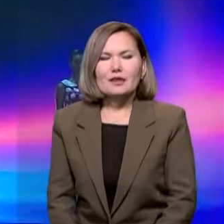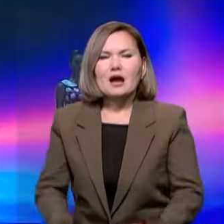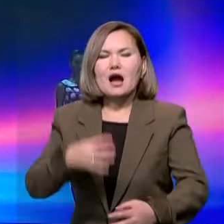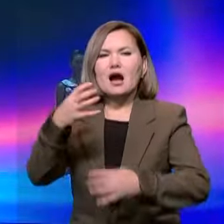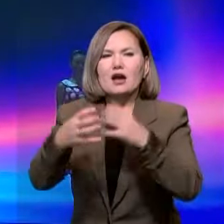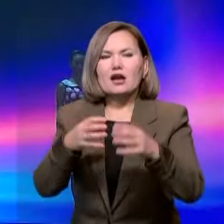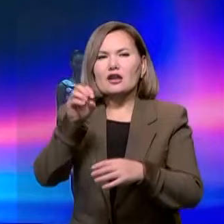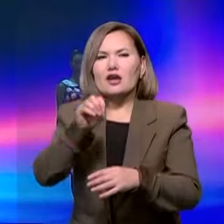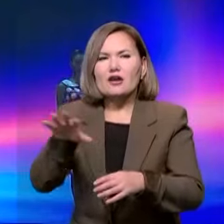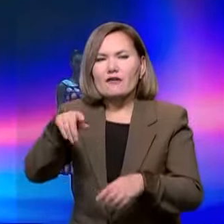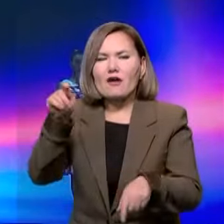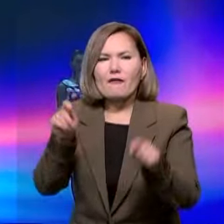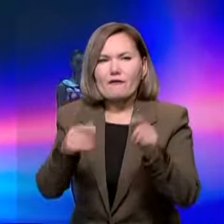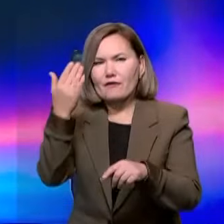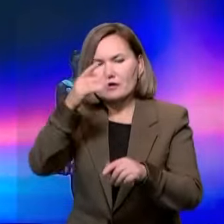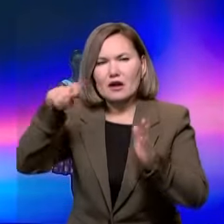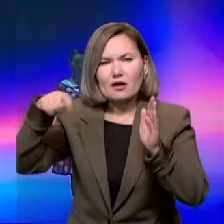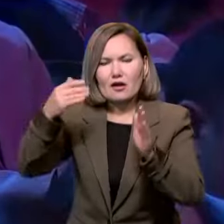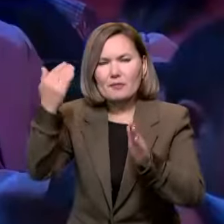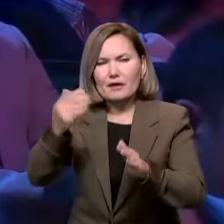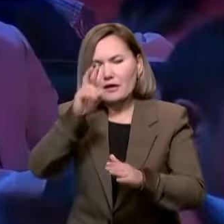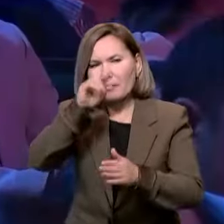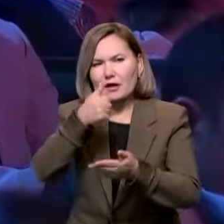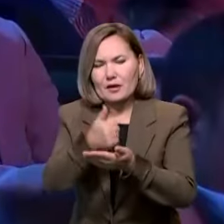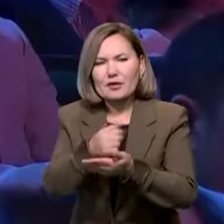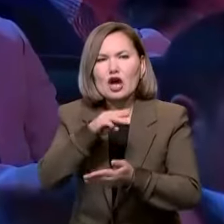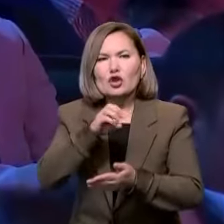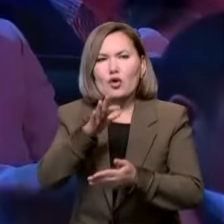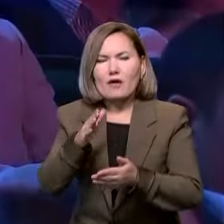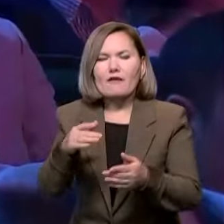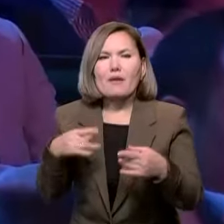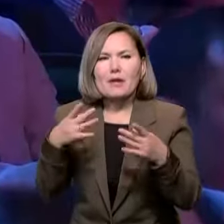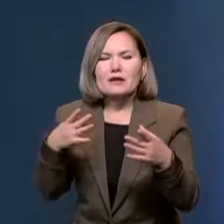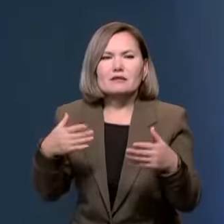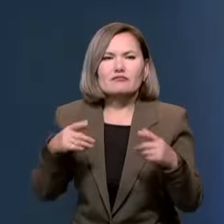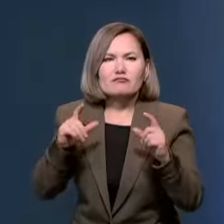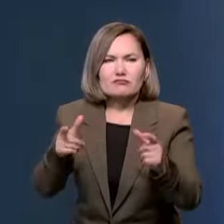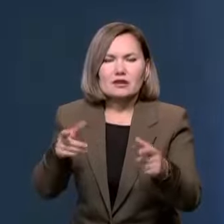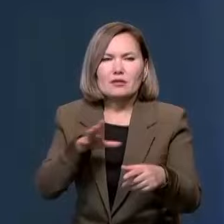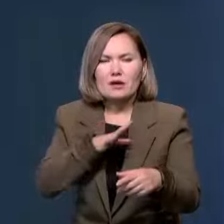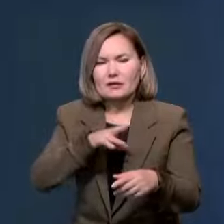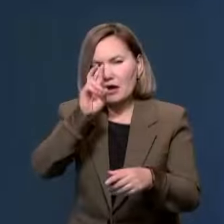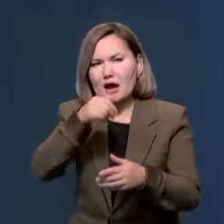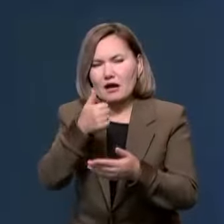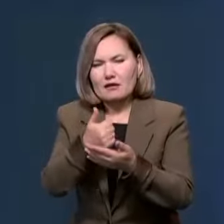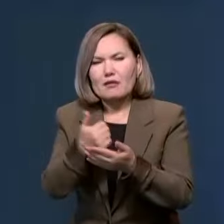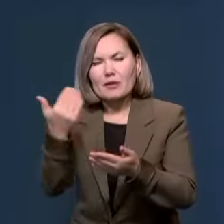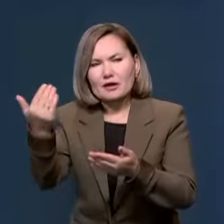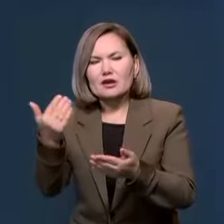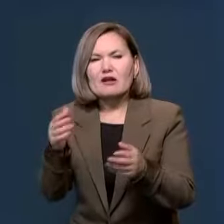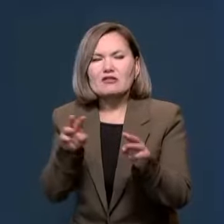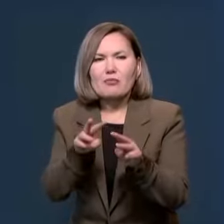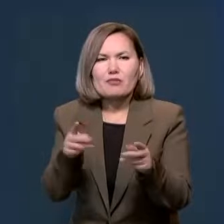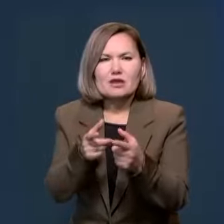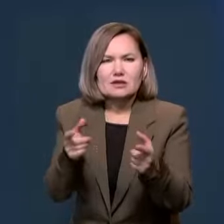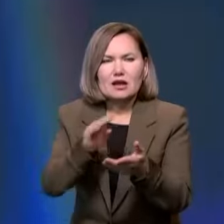Халықаралық Евразия кинофестиваліне президент Қасым-Жомарт Тоқаев арнайы құттықтау хатын жолдады. Оны мәдениет және ақпарат министрі Аида Балаева оқып берді. Мемлекет басшысының